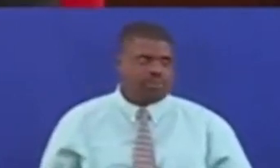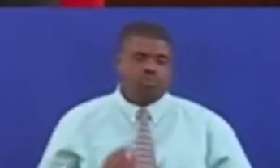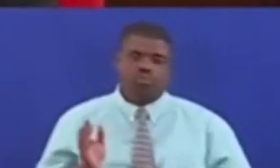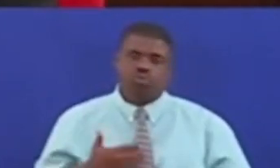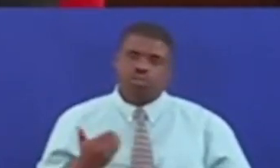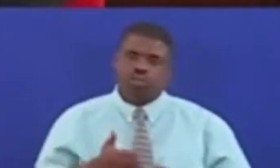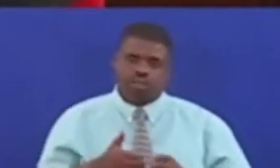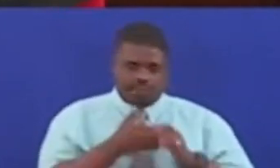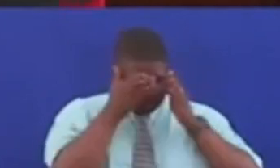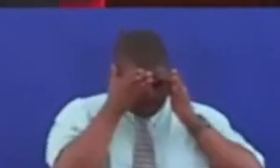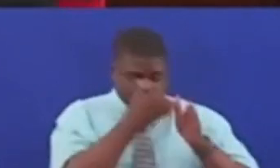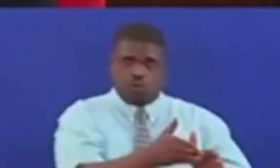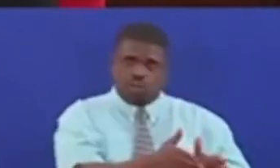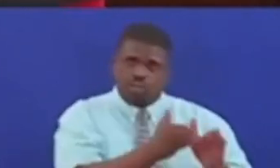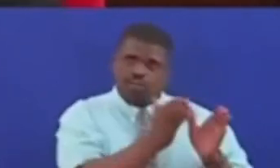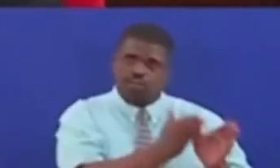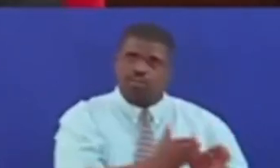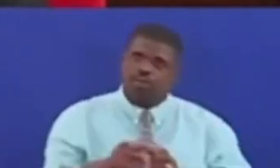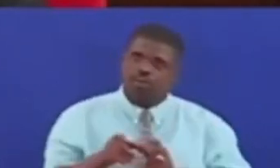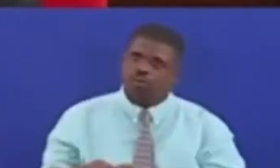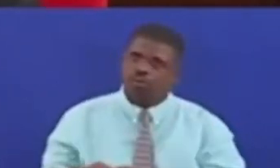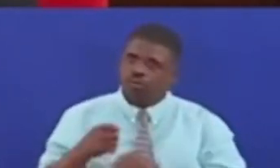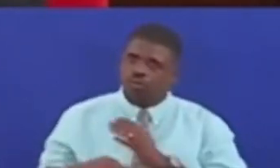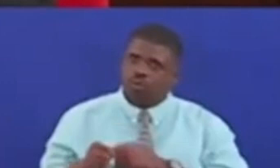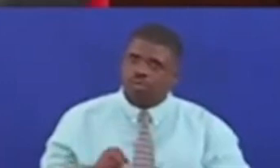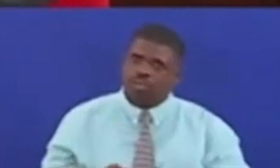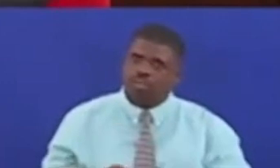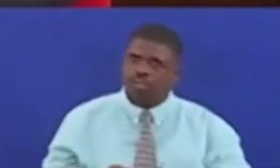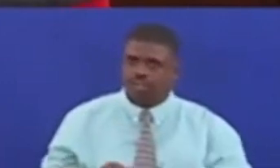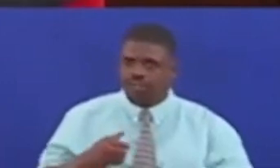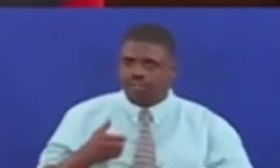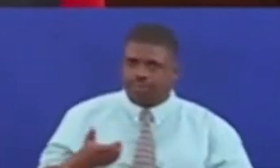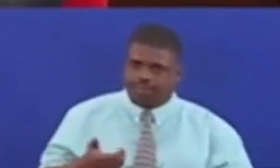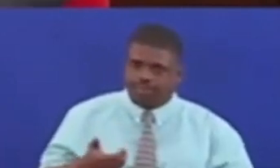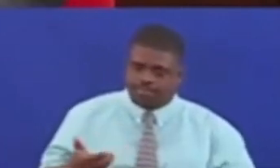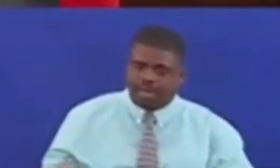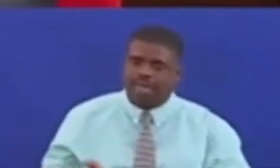Tunataka focus ya mpango huu iende kwenye rural development.